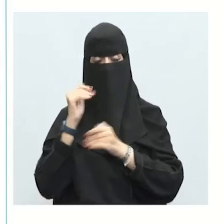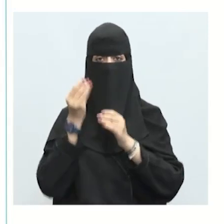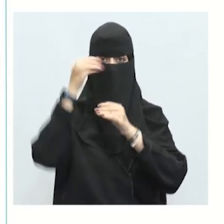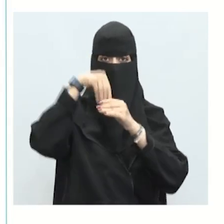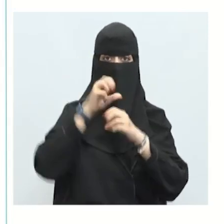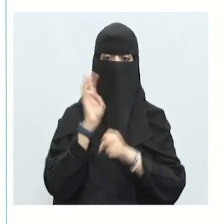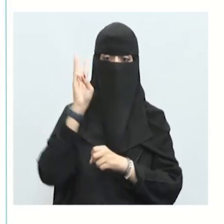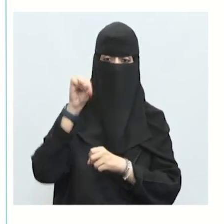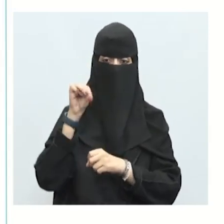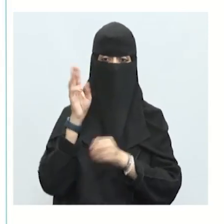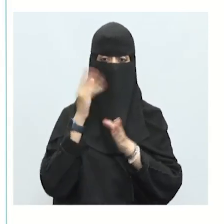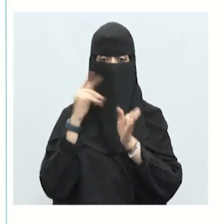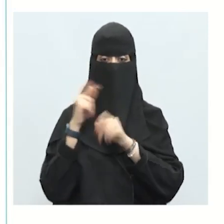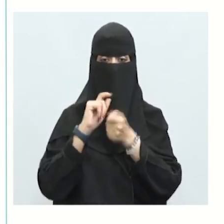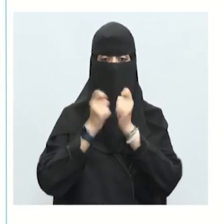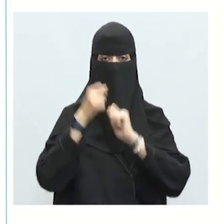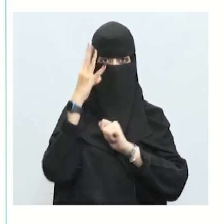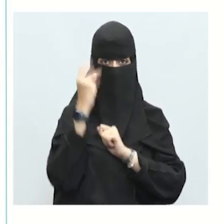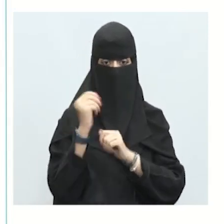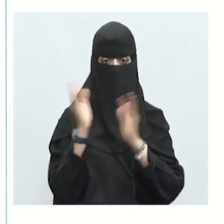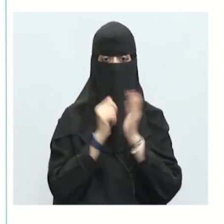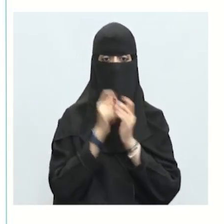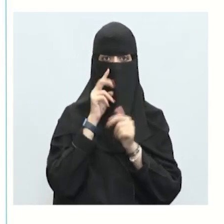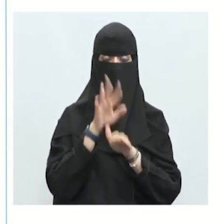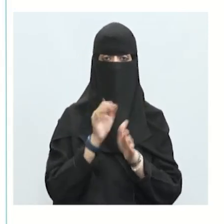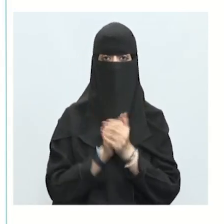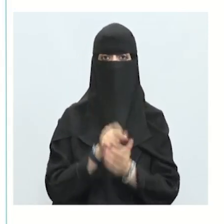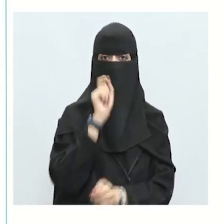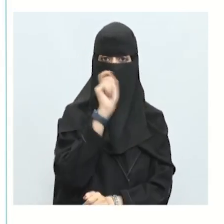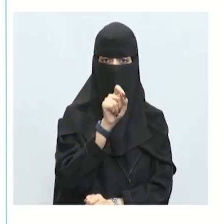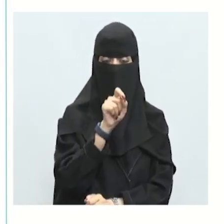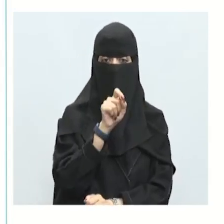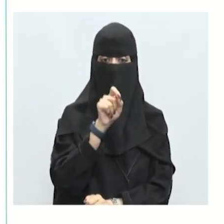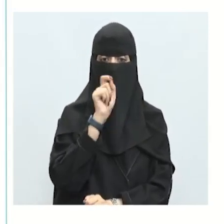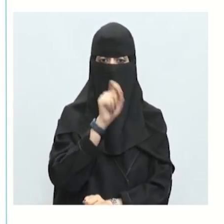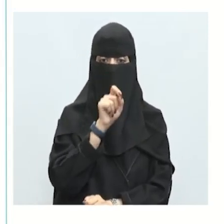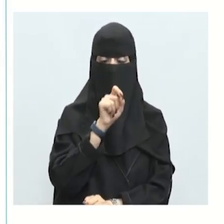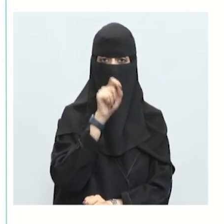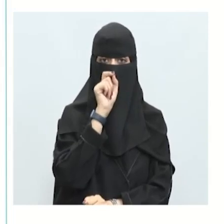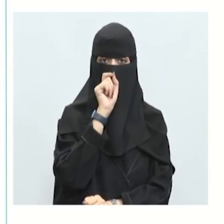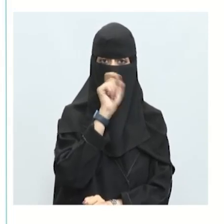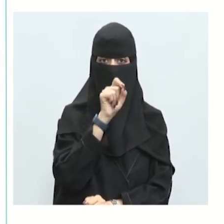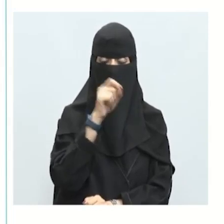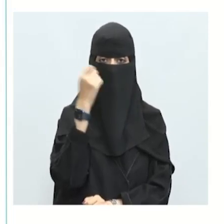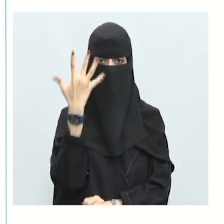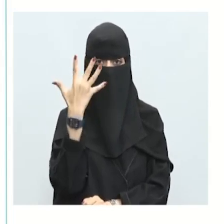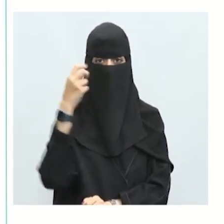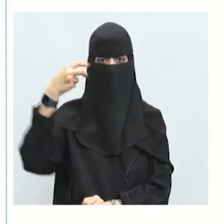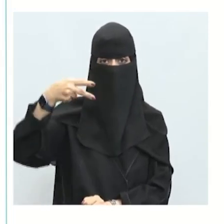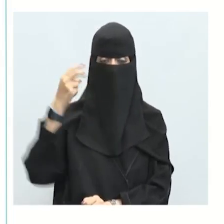ام عندنا اذا عوضنا في الارقام بيكون عندنا اف هل الخمسه اكبر من